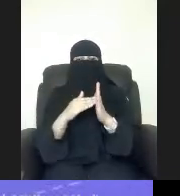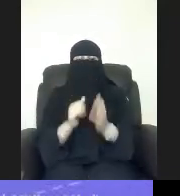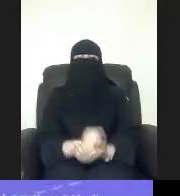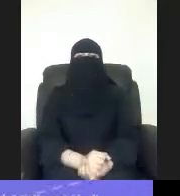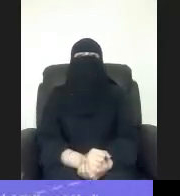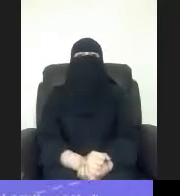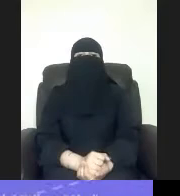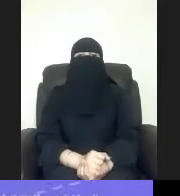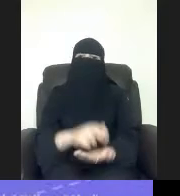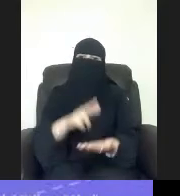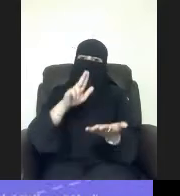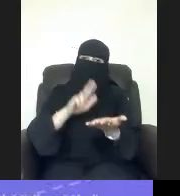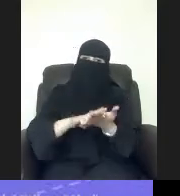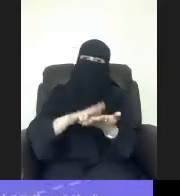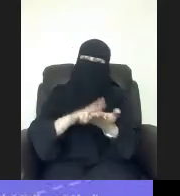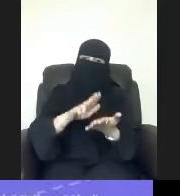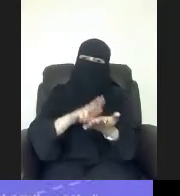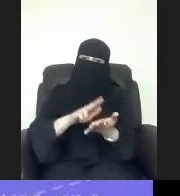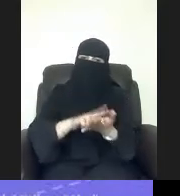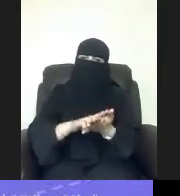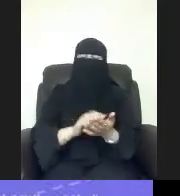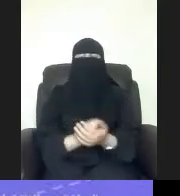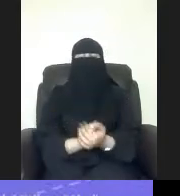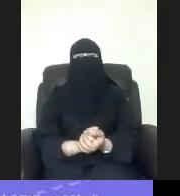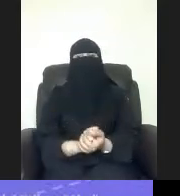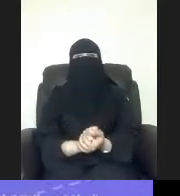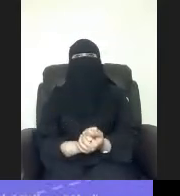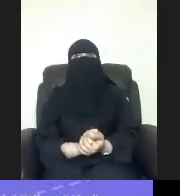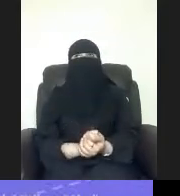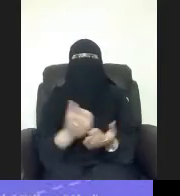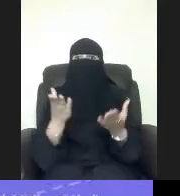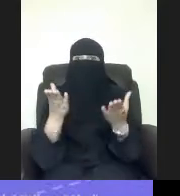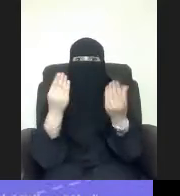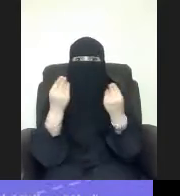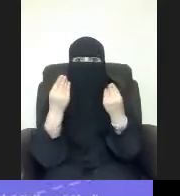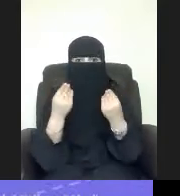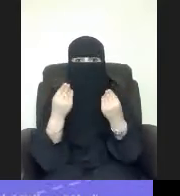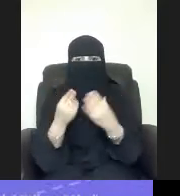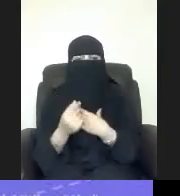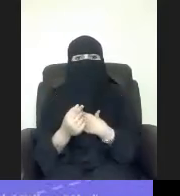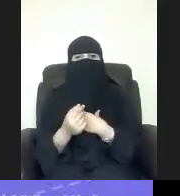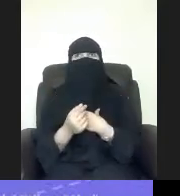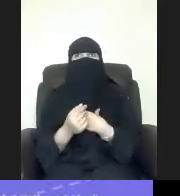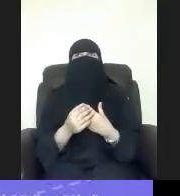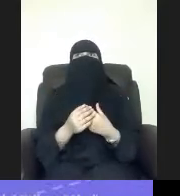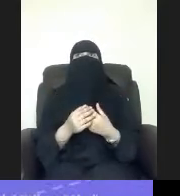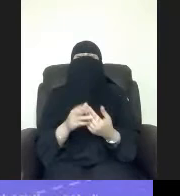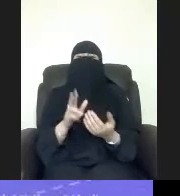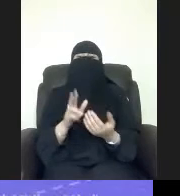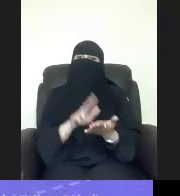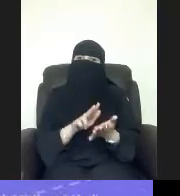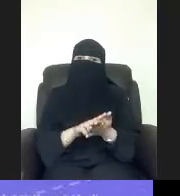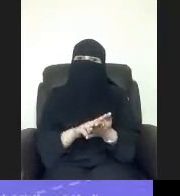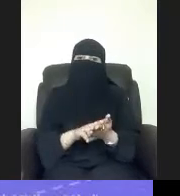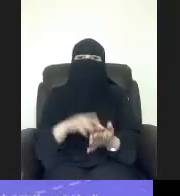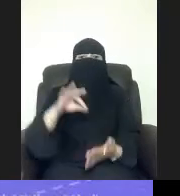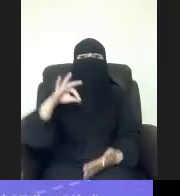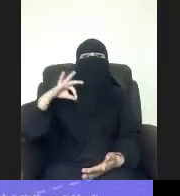تطبيقات دكتور استفدت منها في التعلم، في استراتيجية التعلم المقلوب، وجدت لها أثر؟